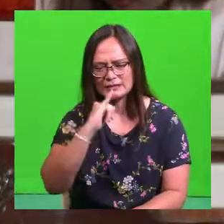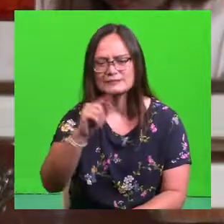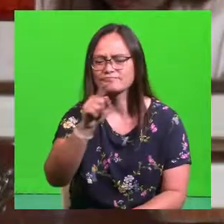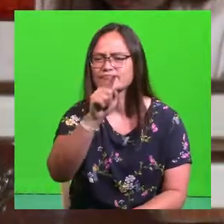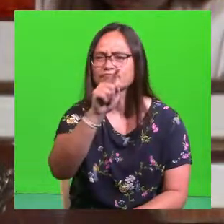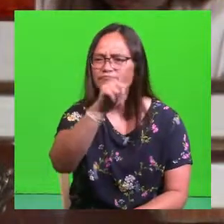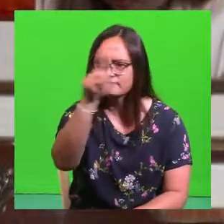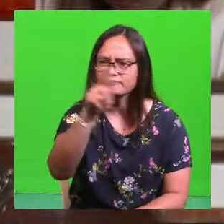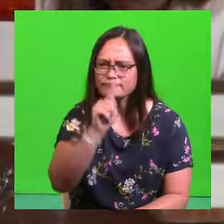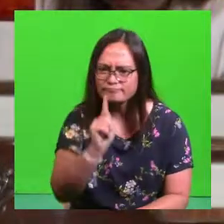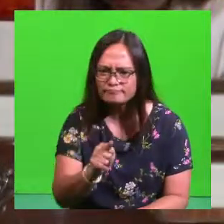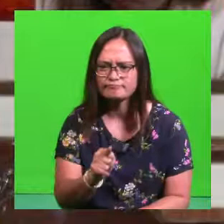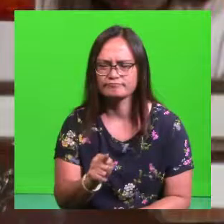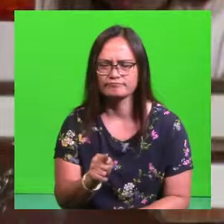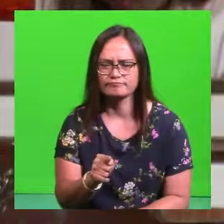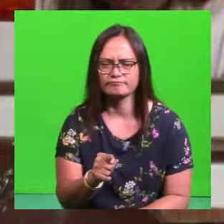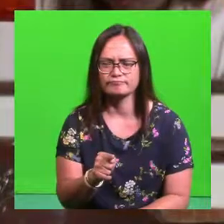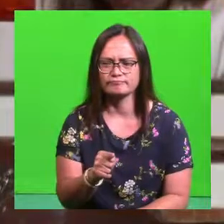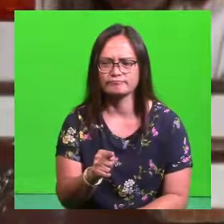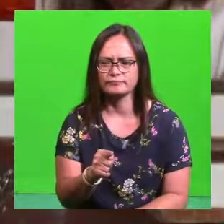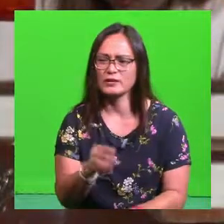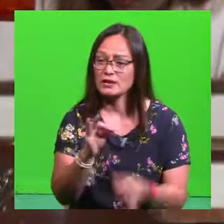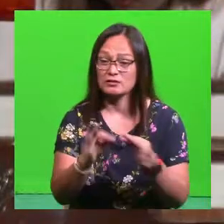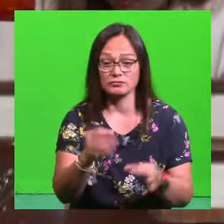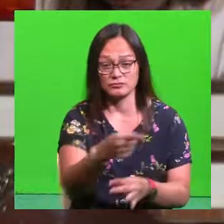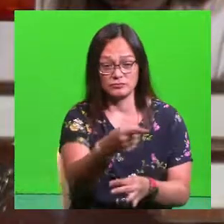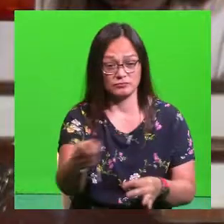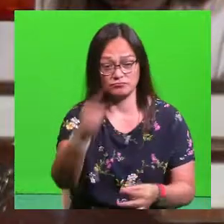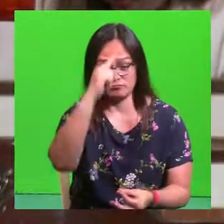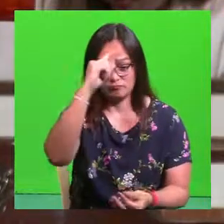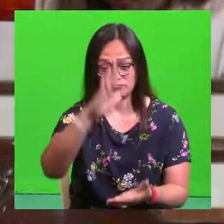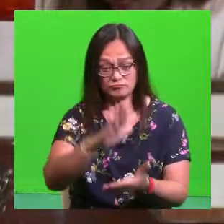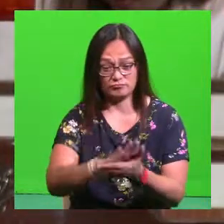Kung iyong pinaniniwalaan na si Kristo nga ay namatay,